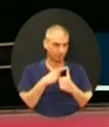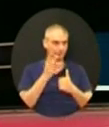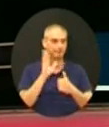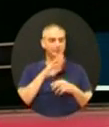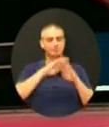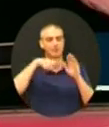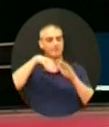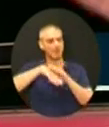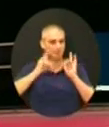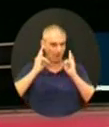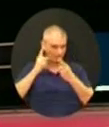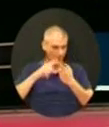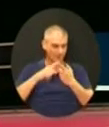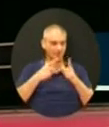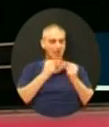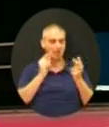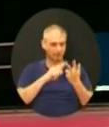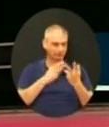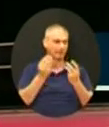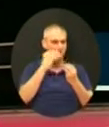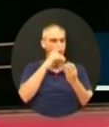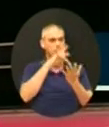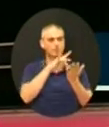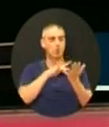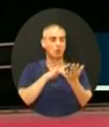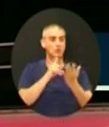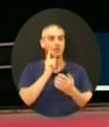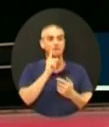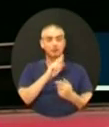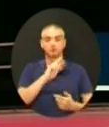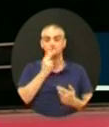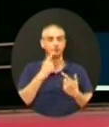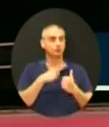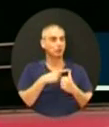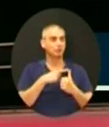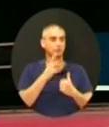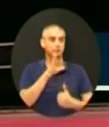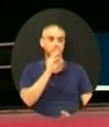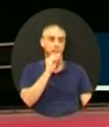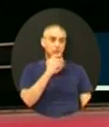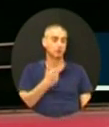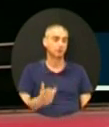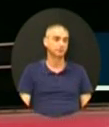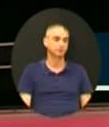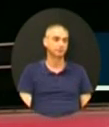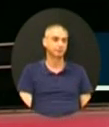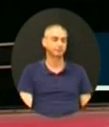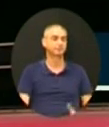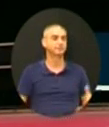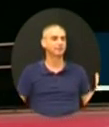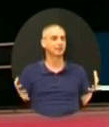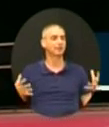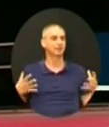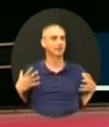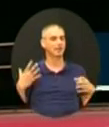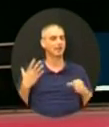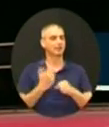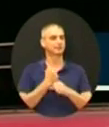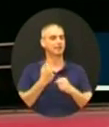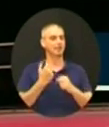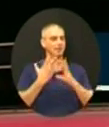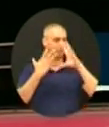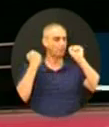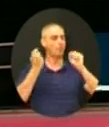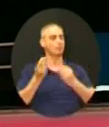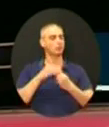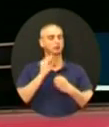במערת המכפלה, כן, בעזה ובעוד מקומות, אבל מהצד השני מדובר גם ב... כן הישג דיפלומטי נוסף של